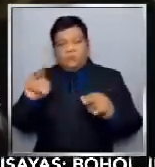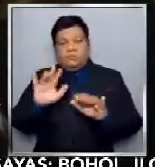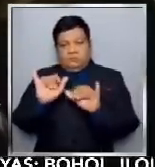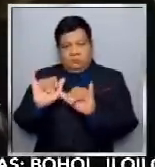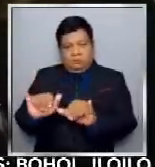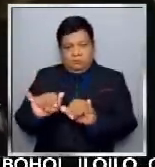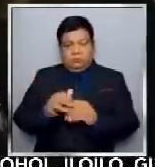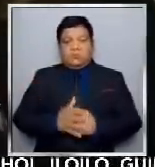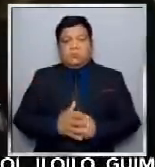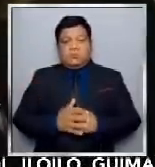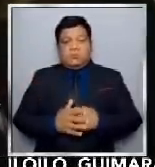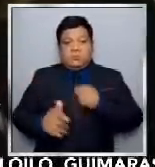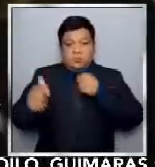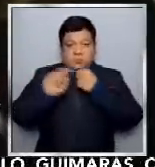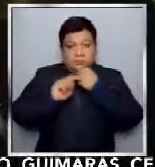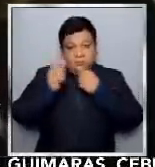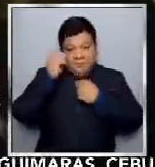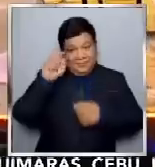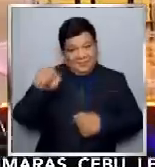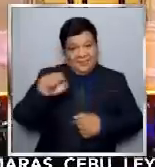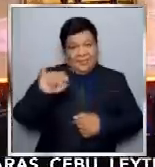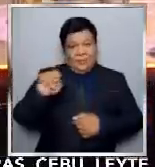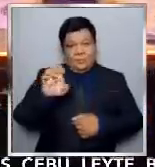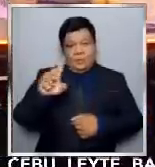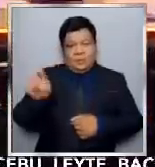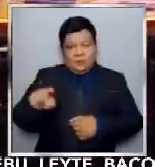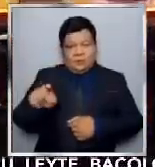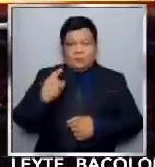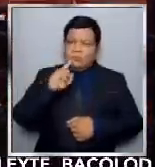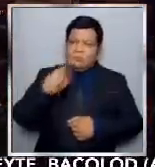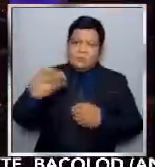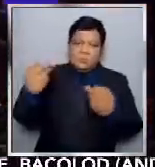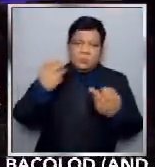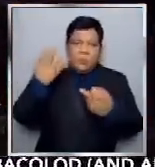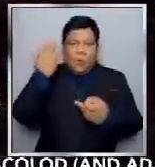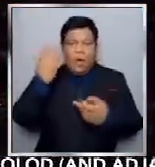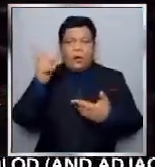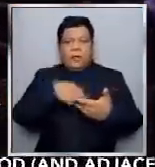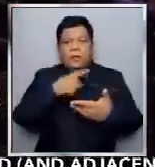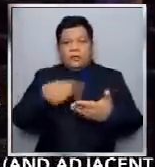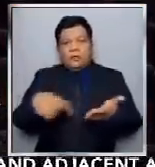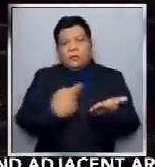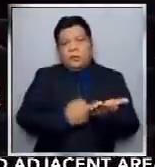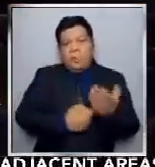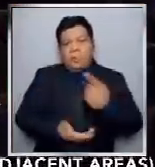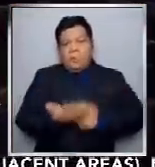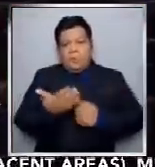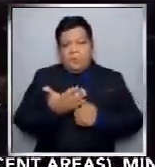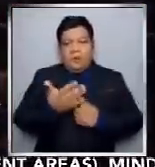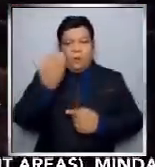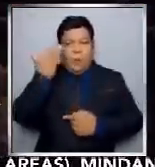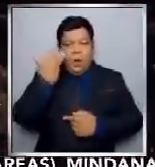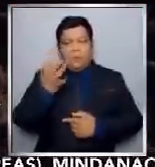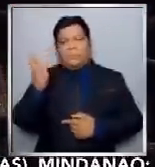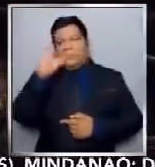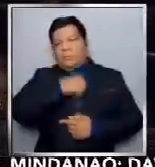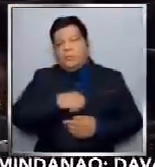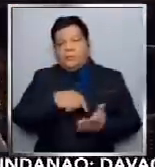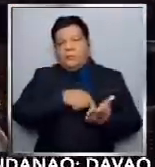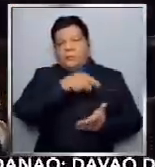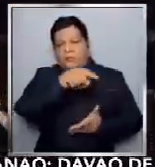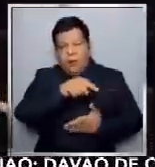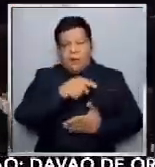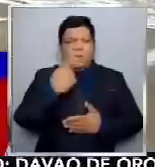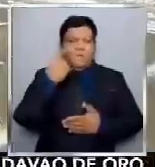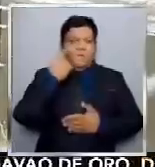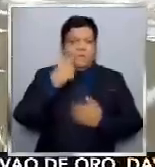ng COMELEC na pinagpaliwanag kaugnay sa pagkakansela ng debate ng mga kandidato dahil sa hindi umano nabayarang venue ng kanilang partner na